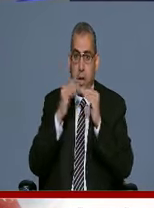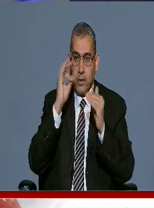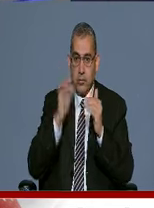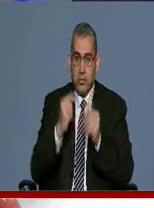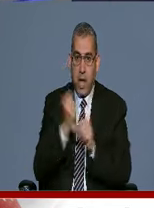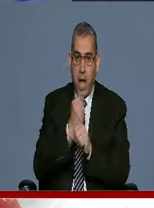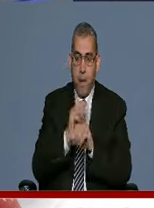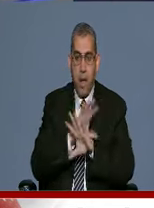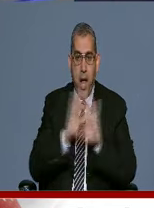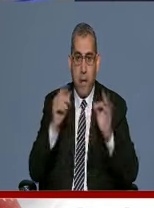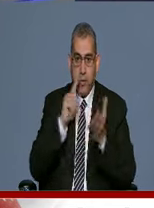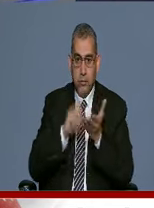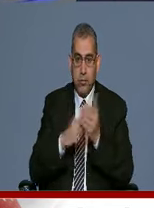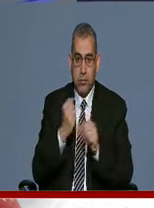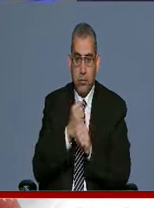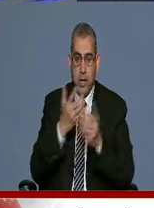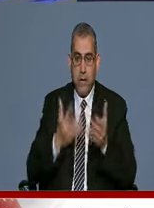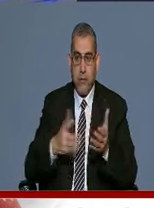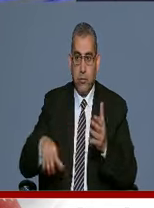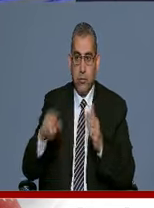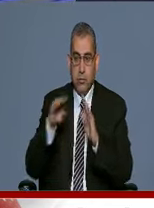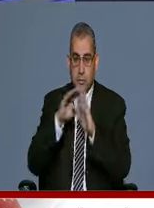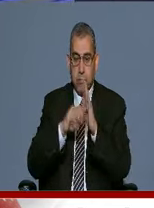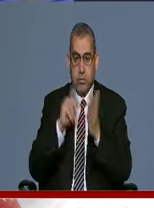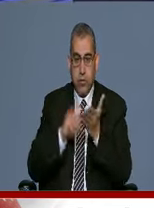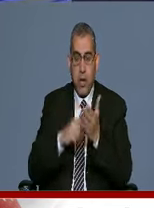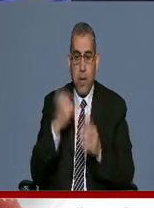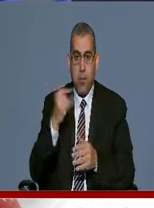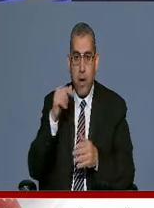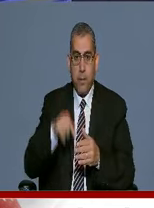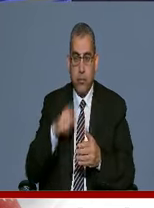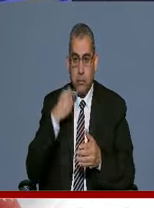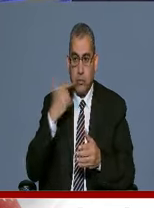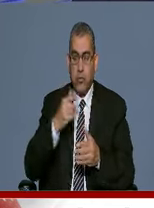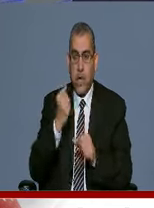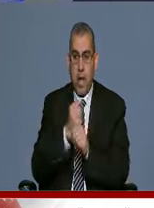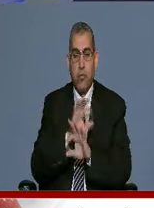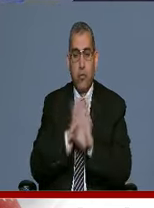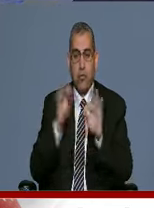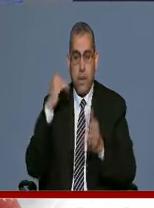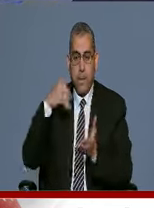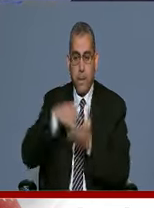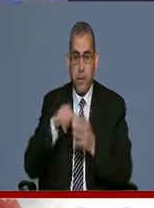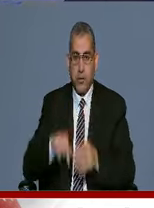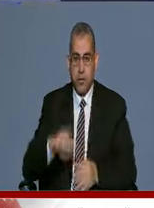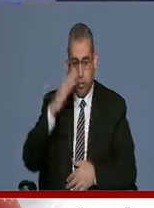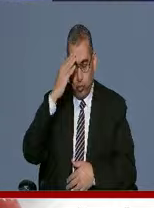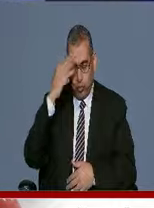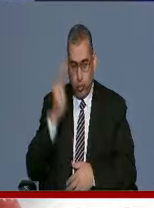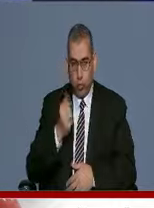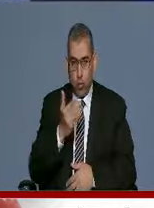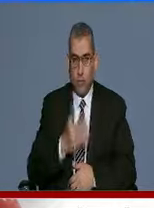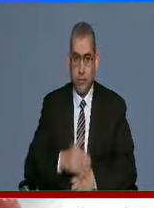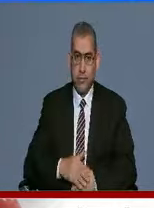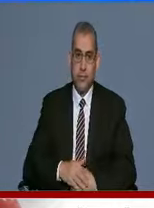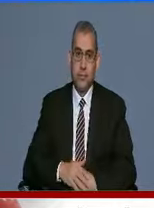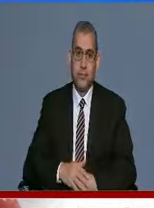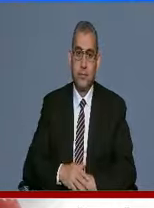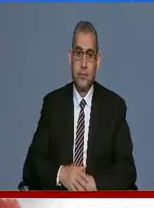كامل وتصنيفها حسب درجة السرية والخصوصية فندم، وده اللي قدرنا نعمله فندم في المركز بالفعل. شكرا فندم. تحت أمرك.